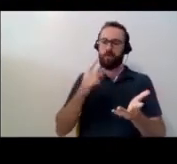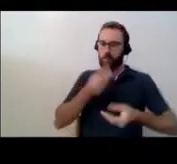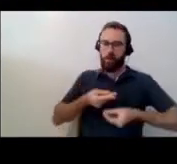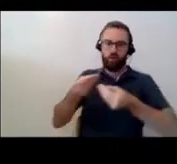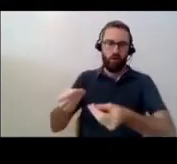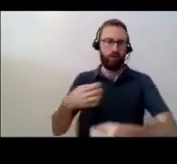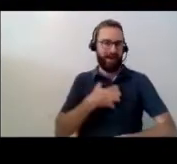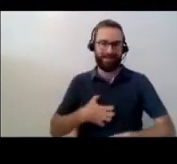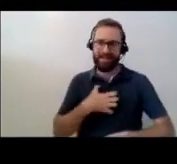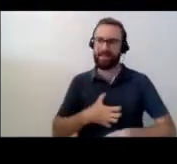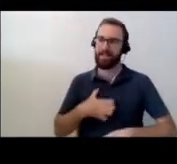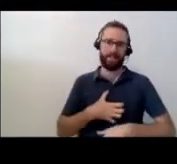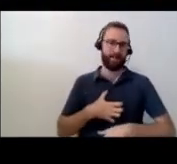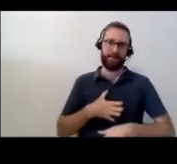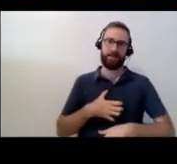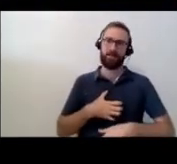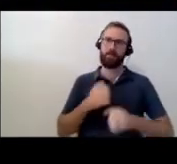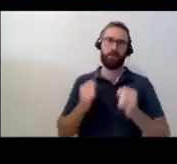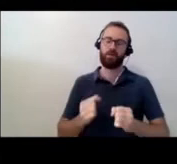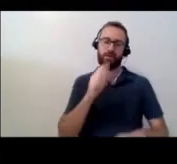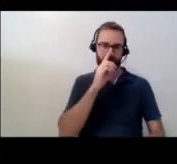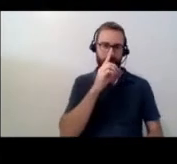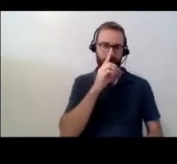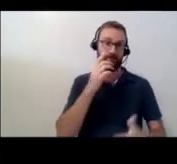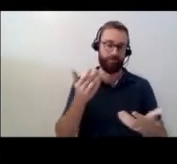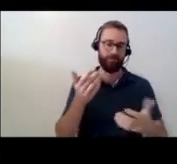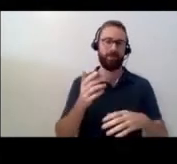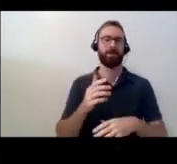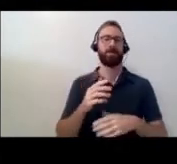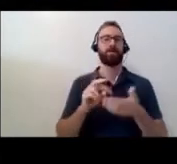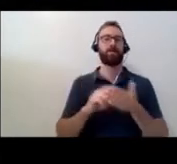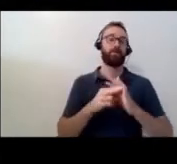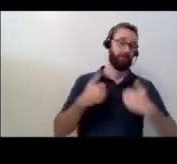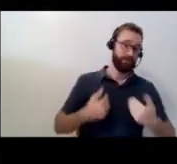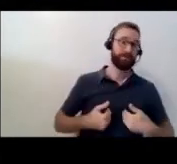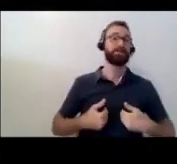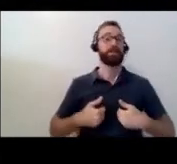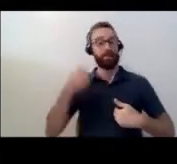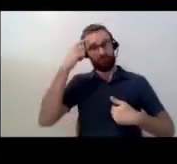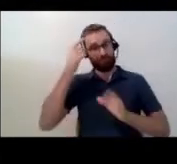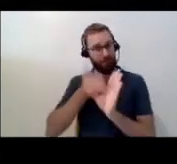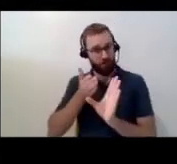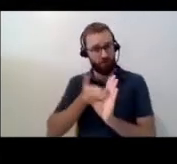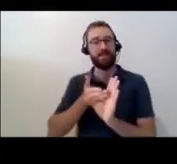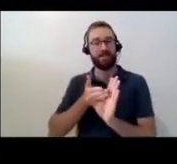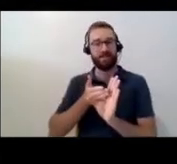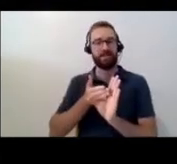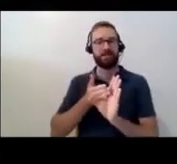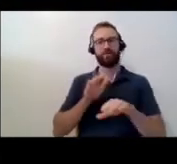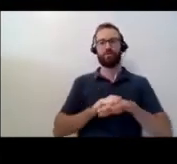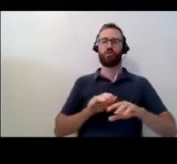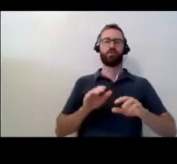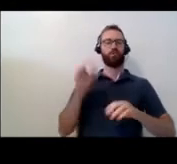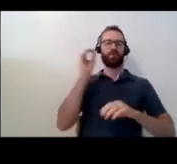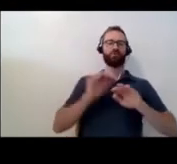forte. Donc, on a les deux pans physiques, pans psychologiques de la subjectivité. Et on